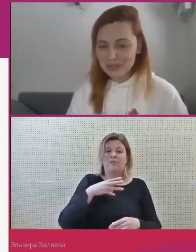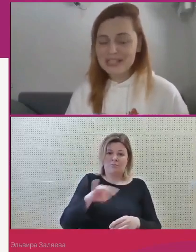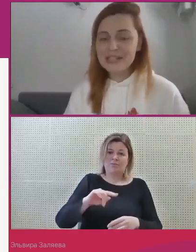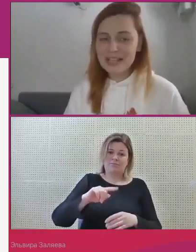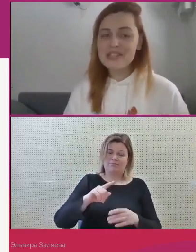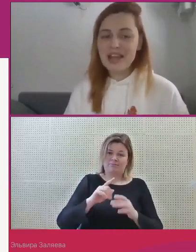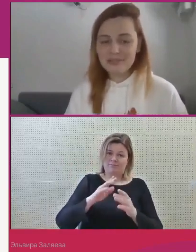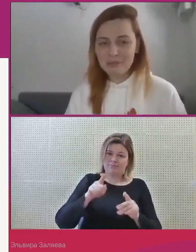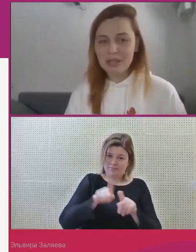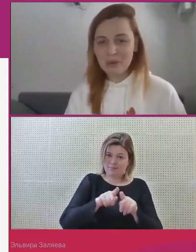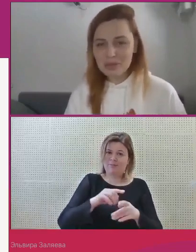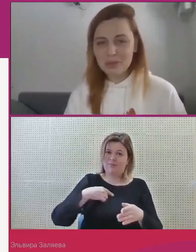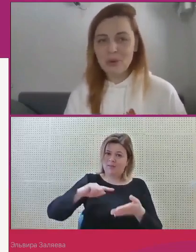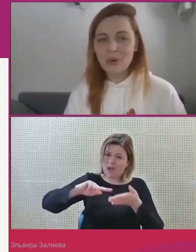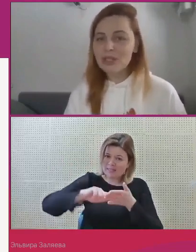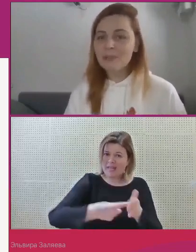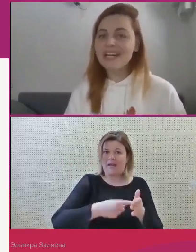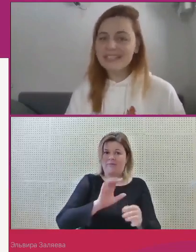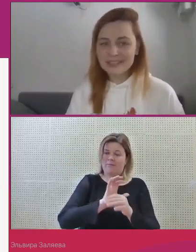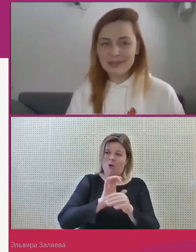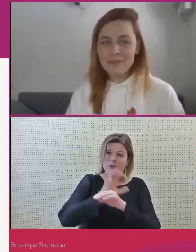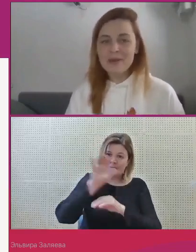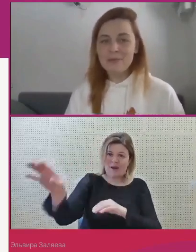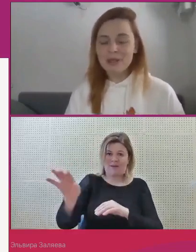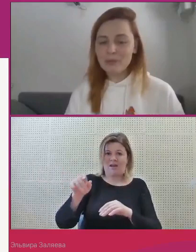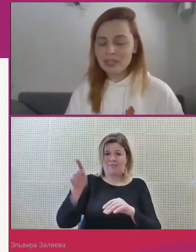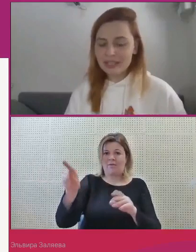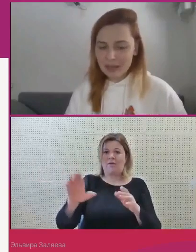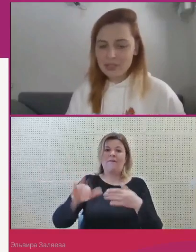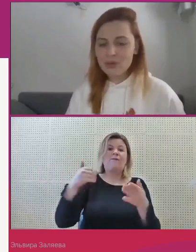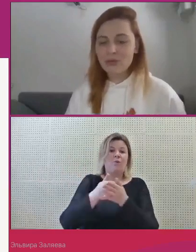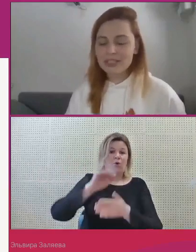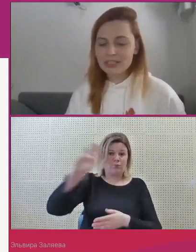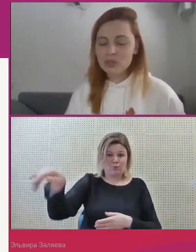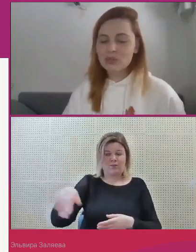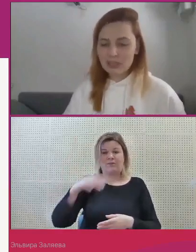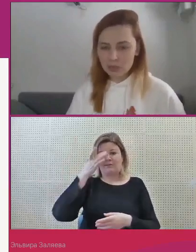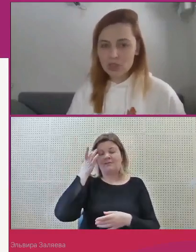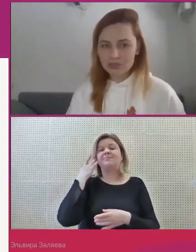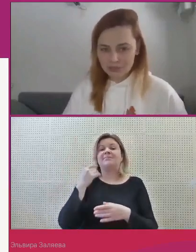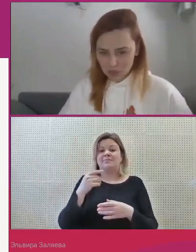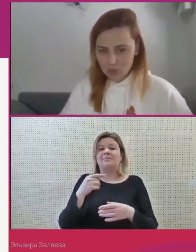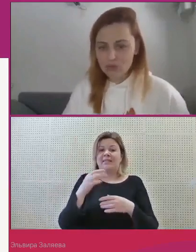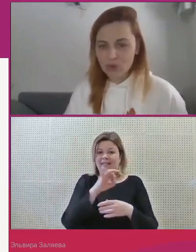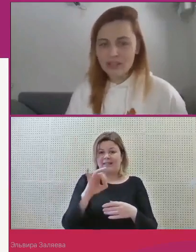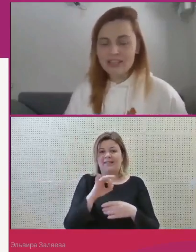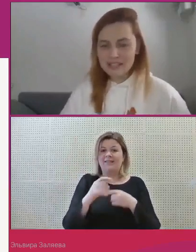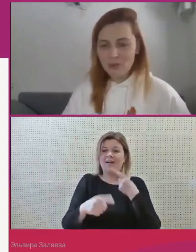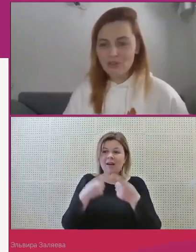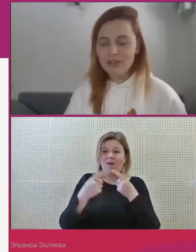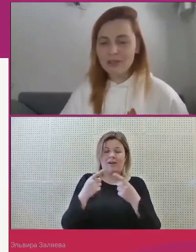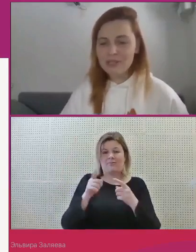то есть мы настаиваем на том, чтобы он не приходил. И обосновываем это тем, что ты нам нужен еще